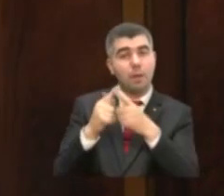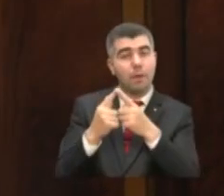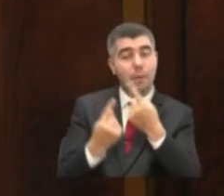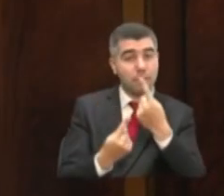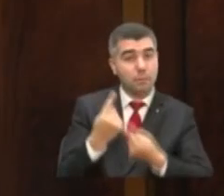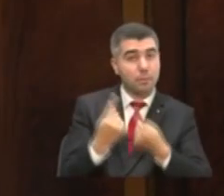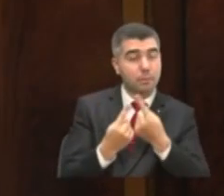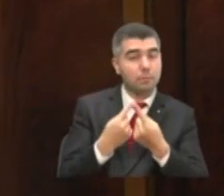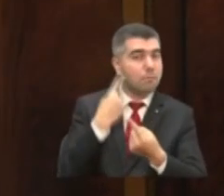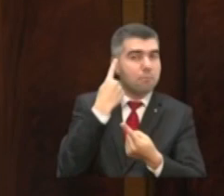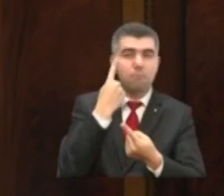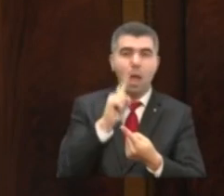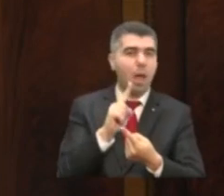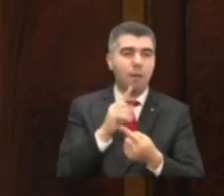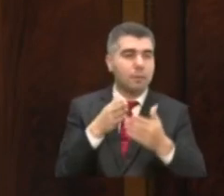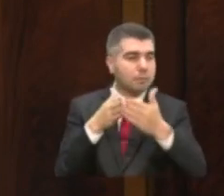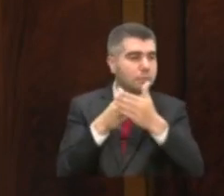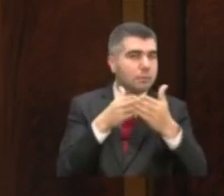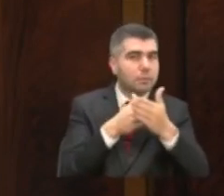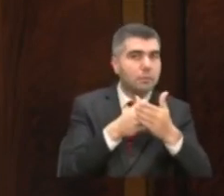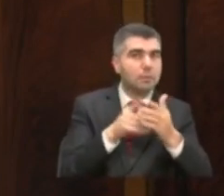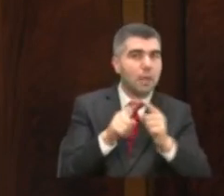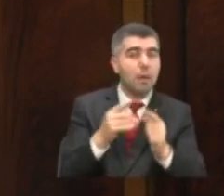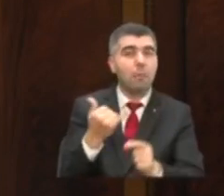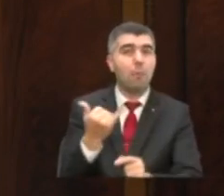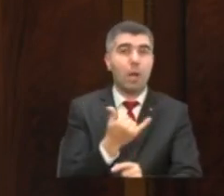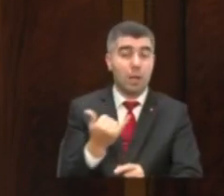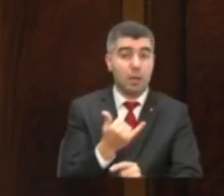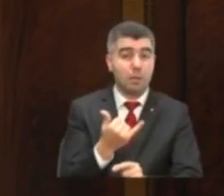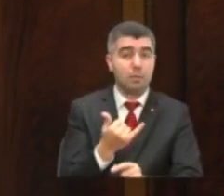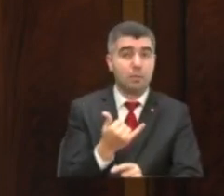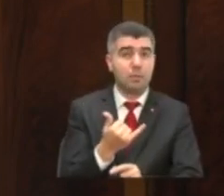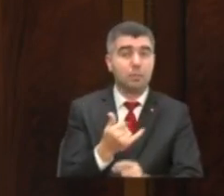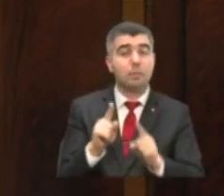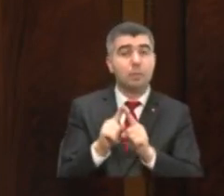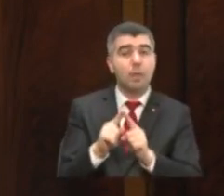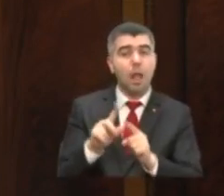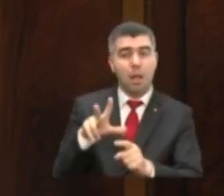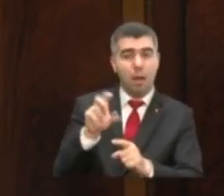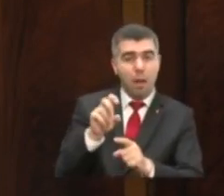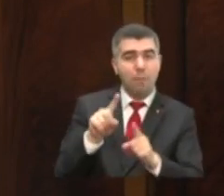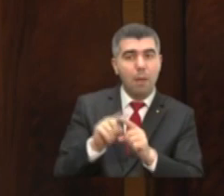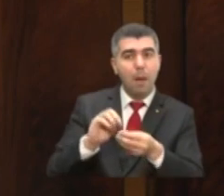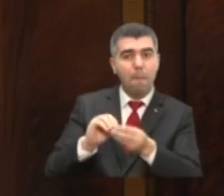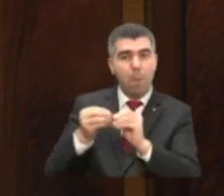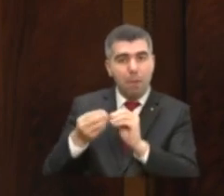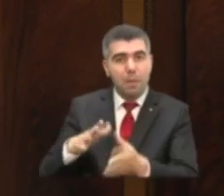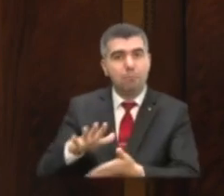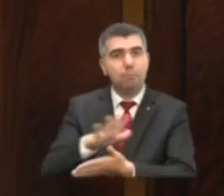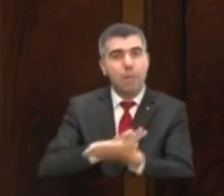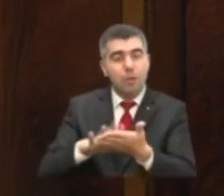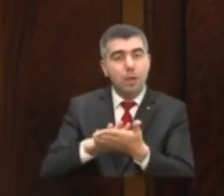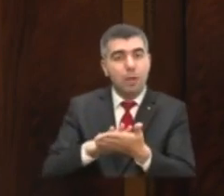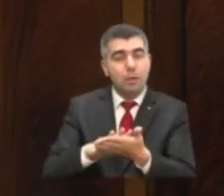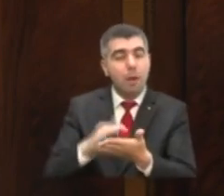مجهول، واللي اليوم خص فيه حلول عملية دقيقة. إذا كنتوا تتحدثوا بأنكم واعون بالإشكالات فخص الإشكالات تم الحل